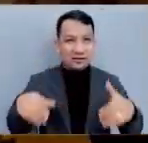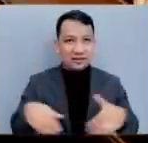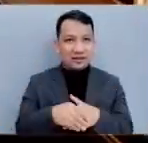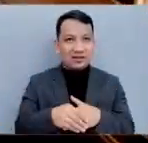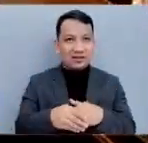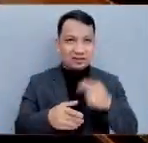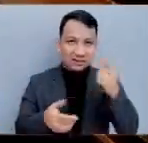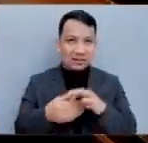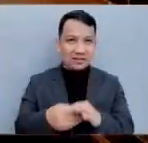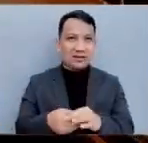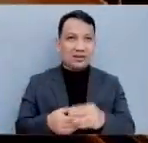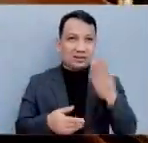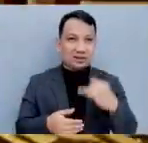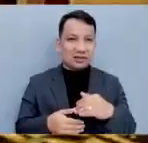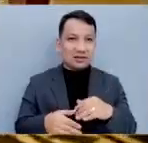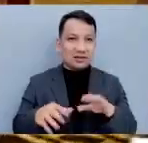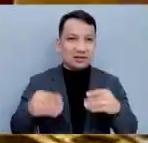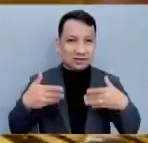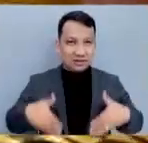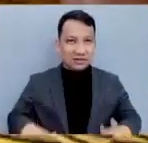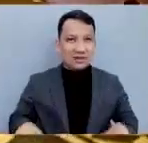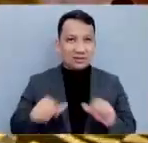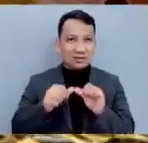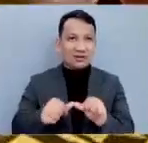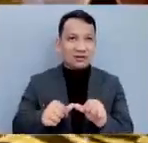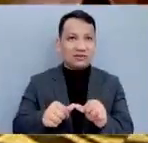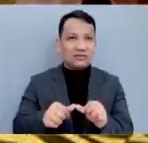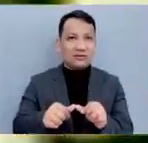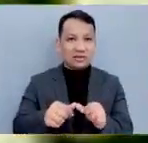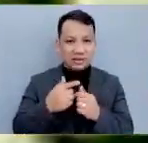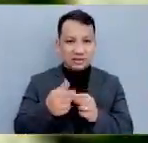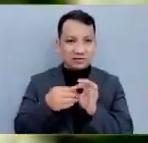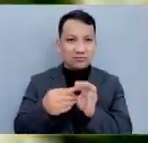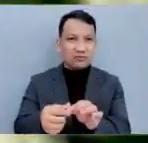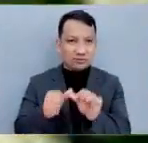groomsmen. Kahit basa na ang gown, game ang flower girls ng couple.